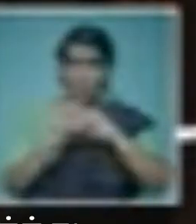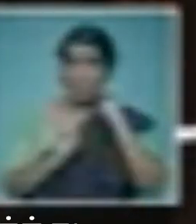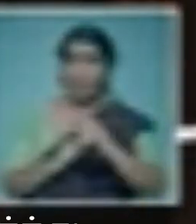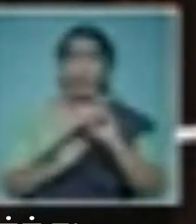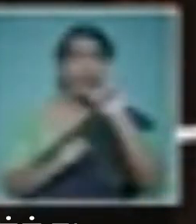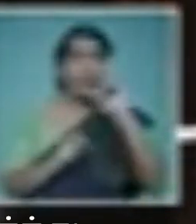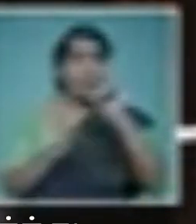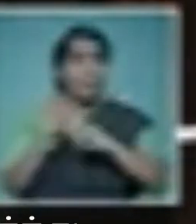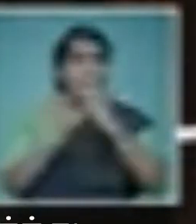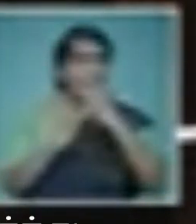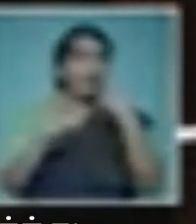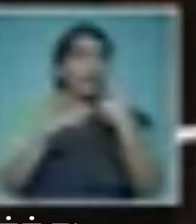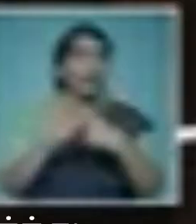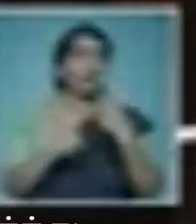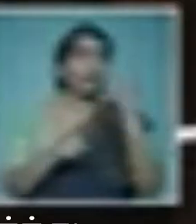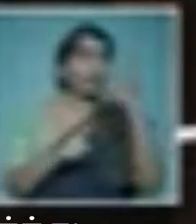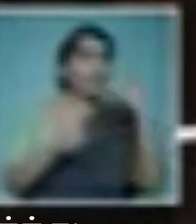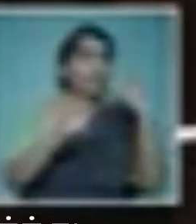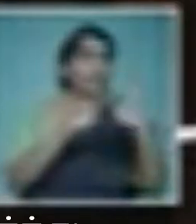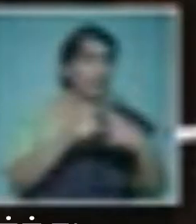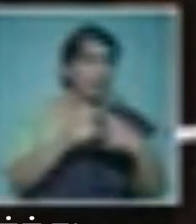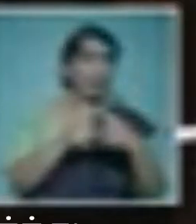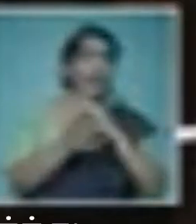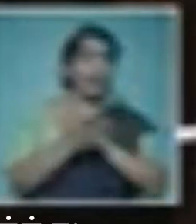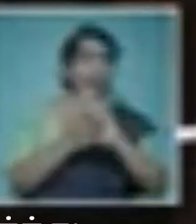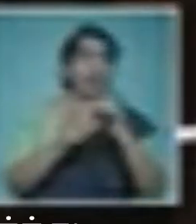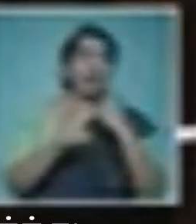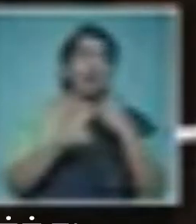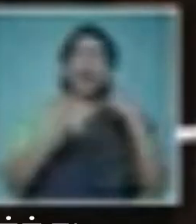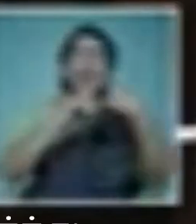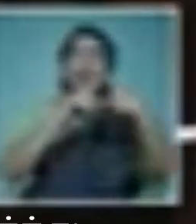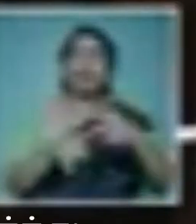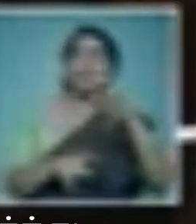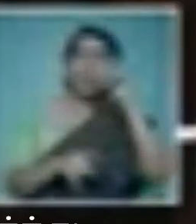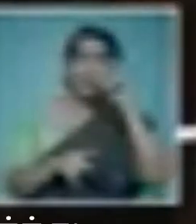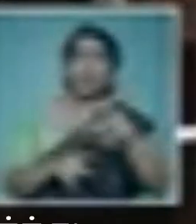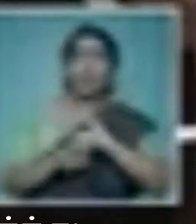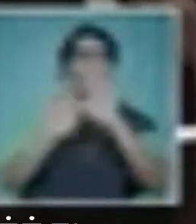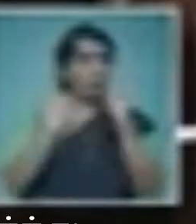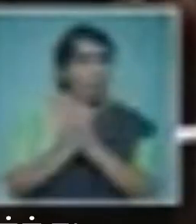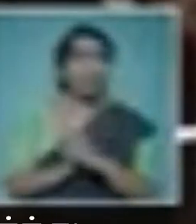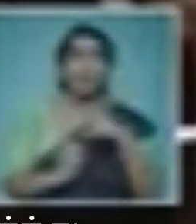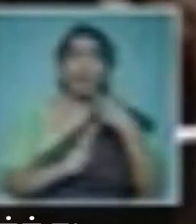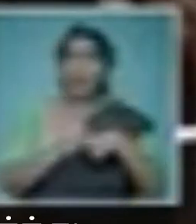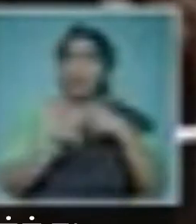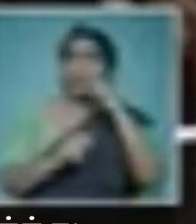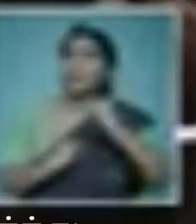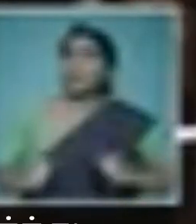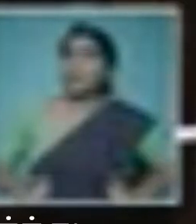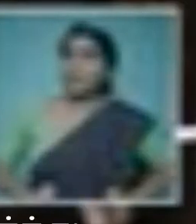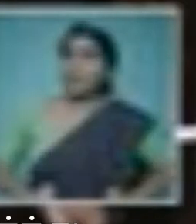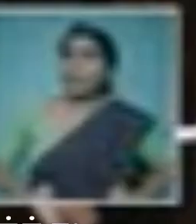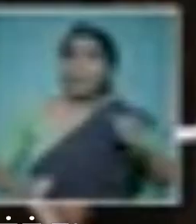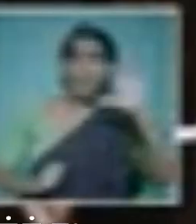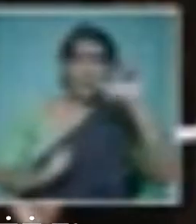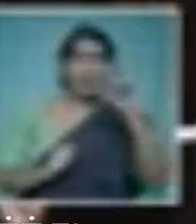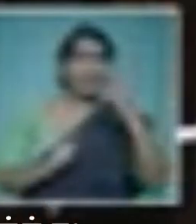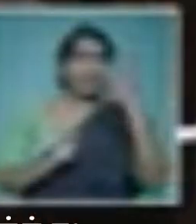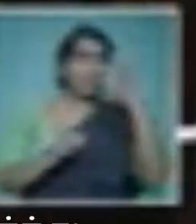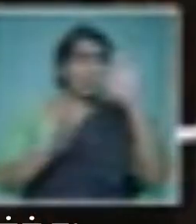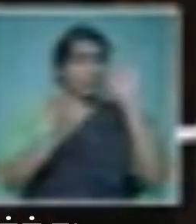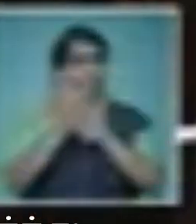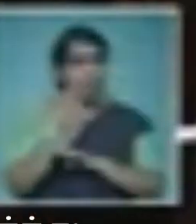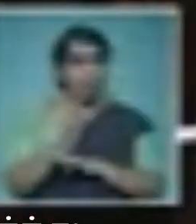රුපියල් 75 වැඩි කිරීම 14 වැඩි කිරීම හෙක්ටයාර ලක්ෂයක් ගණන් හදලා බලන්න මේ රටේ මිනිස්සුට කිඩ්නි රෝගියාගේ 5000 2500ක් අඩු